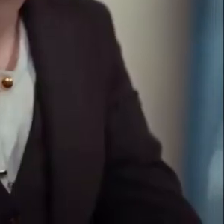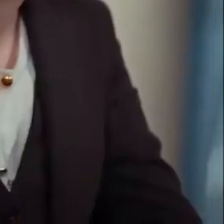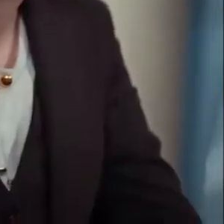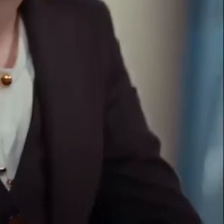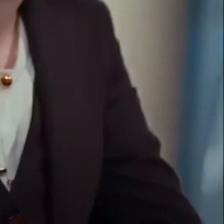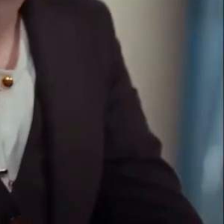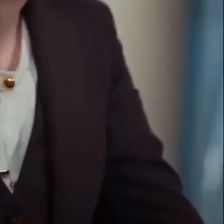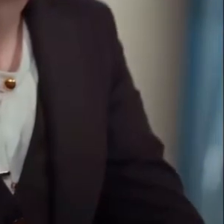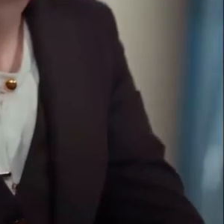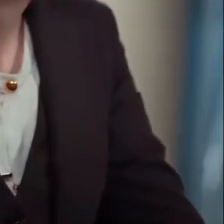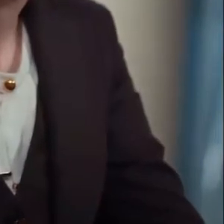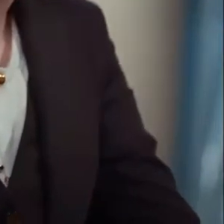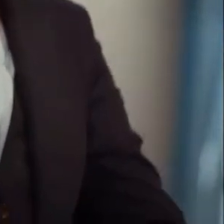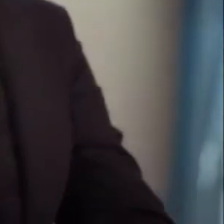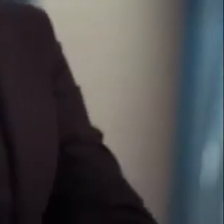yaslandı.